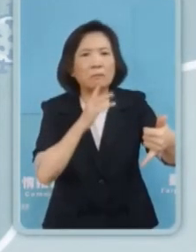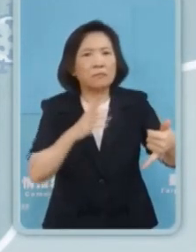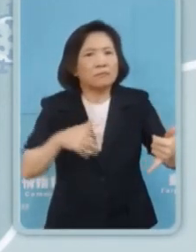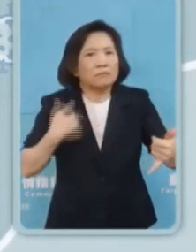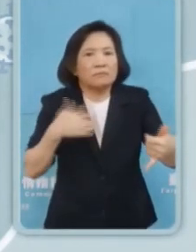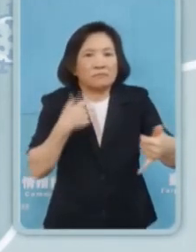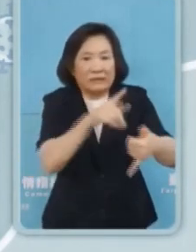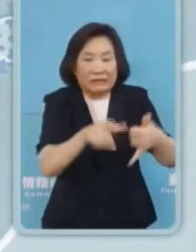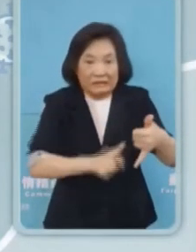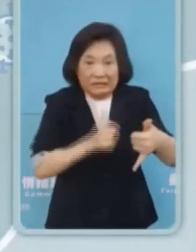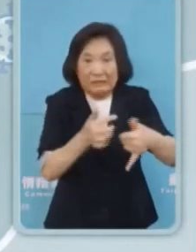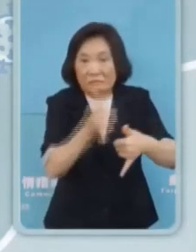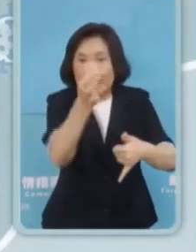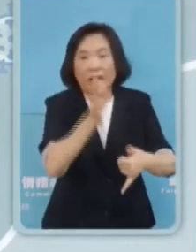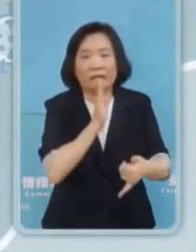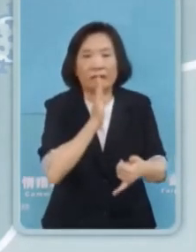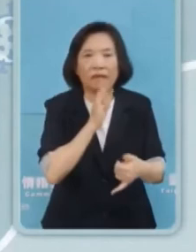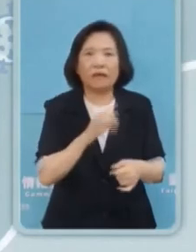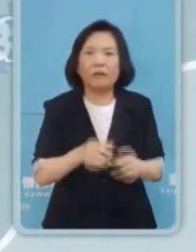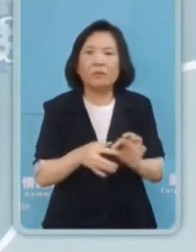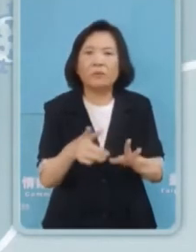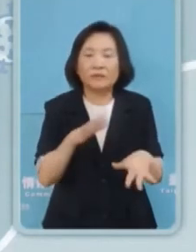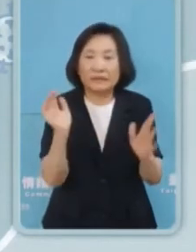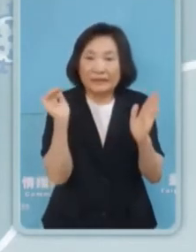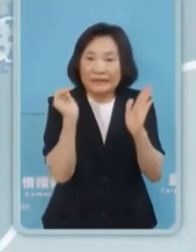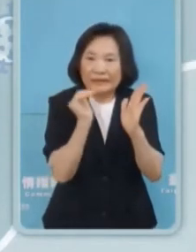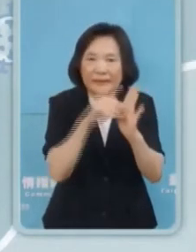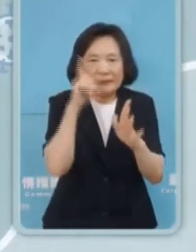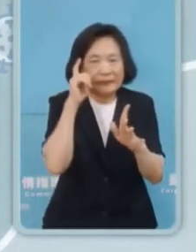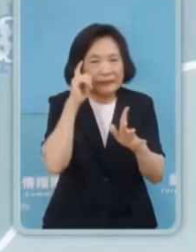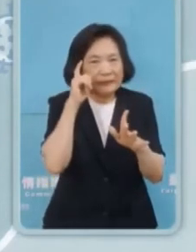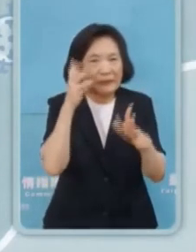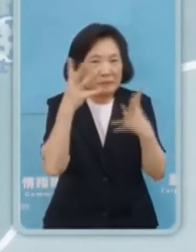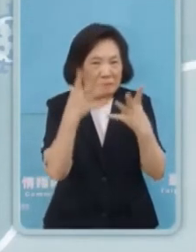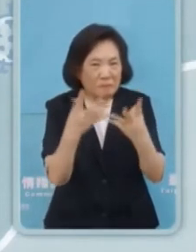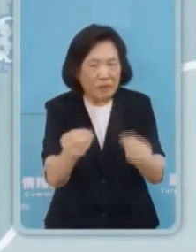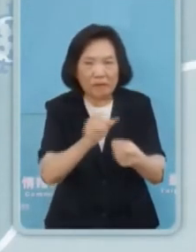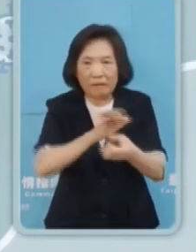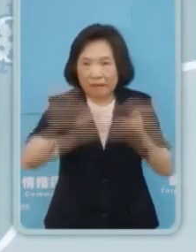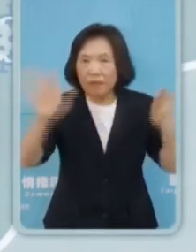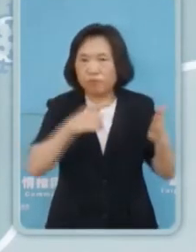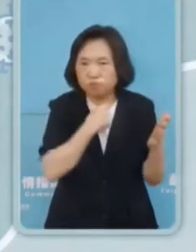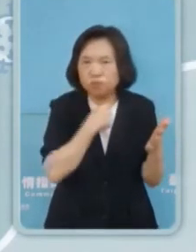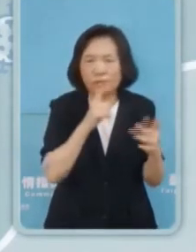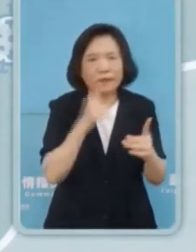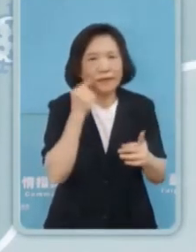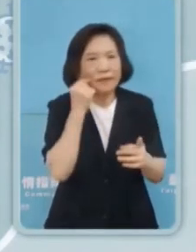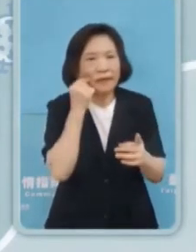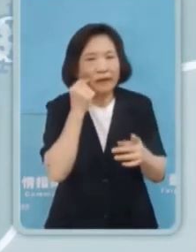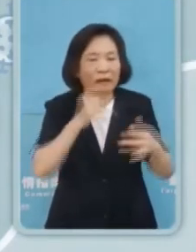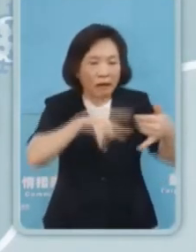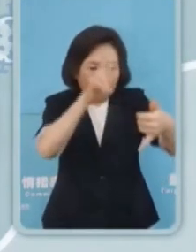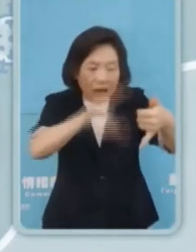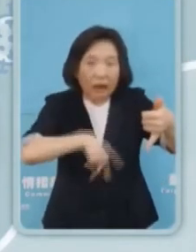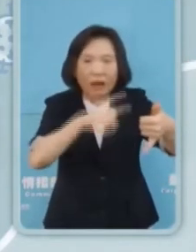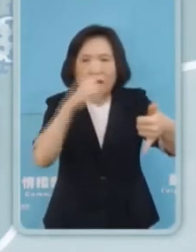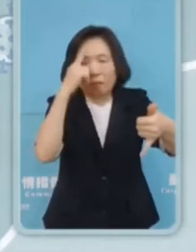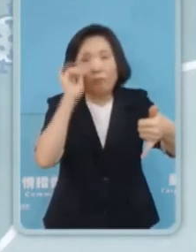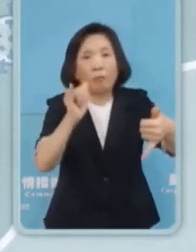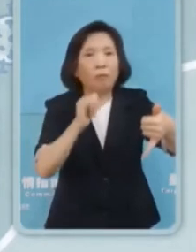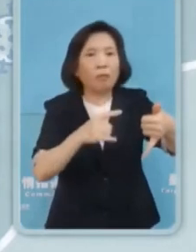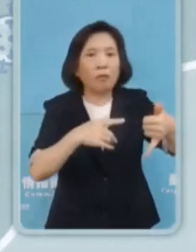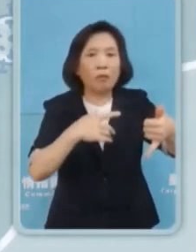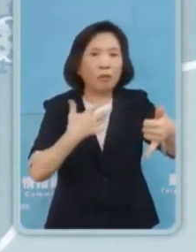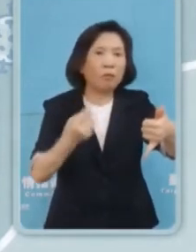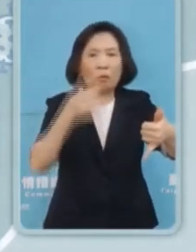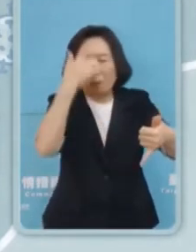在到最后阶段，你知道哈，要把全部清掉哈，相当困难，因为他没有症状，他就不会去